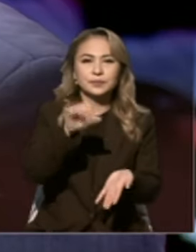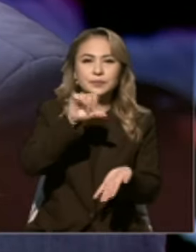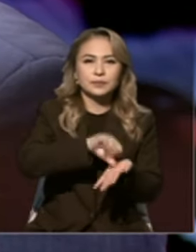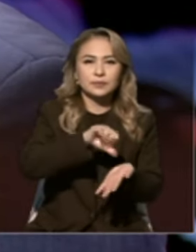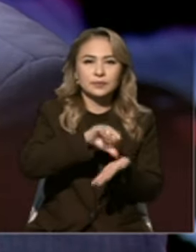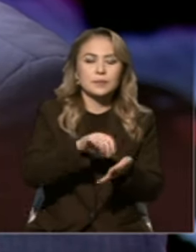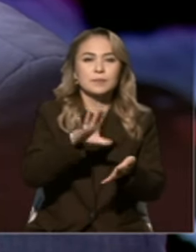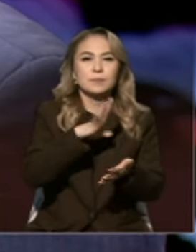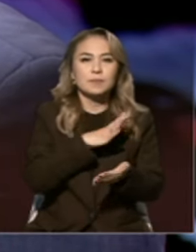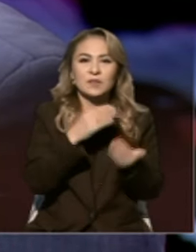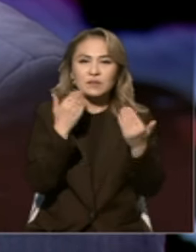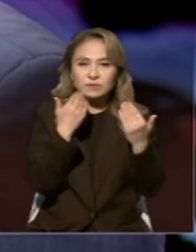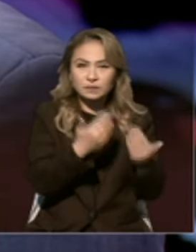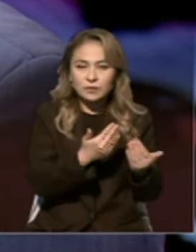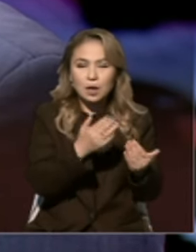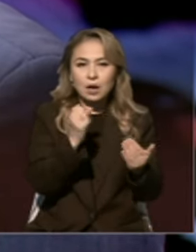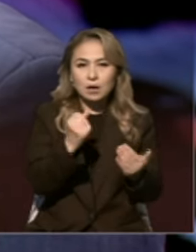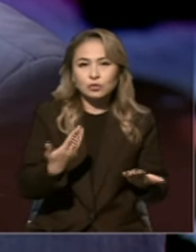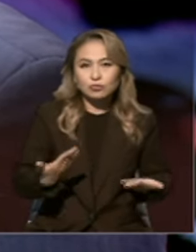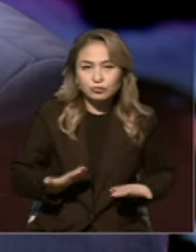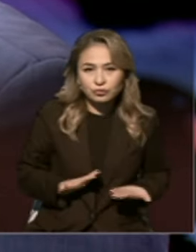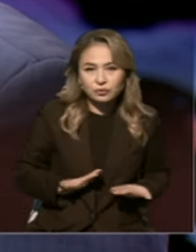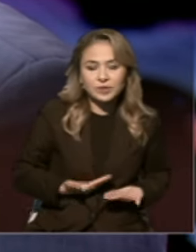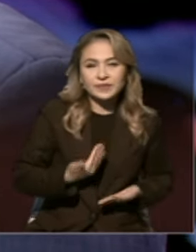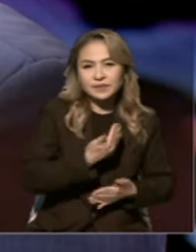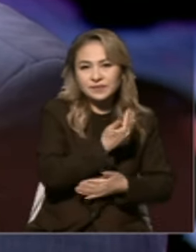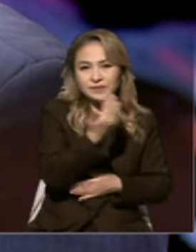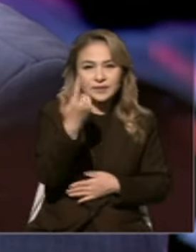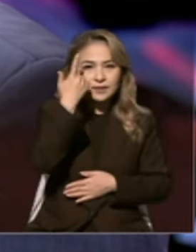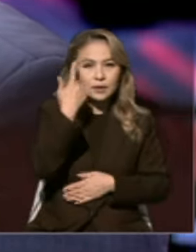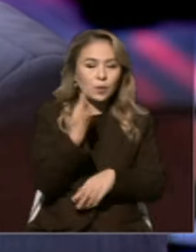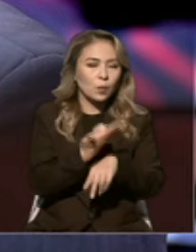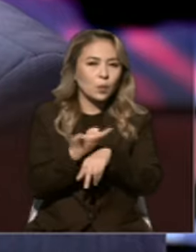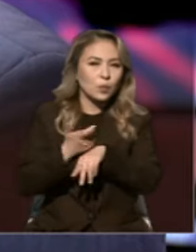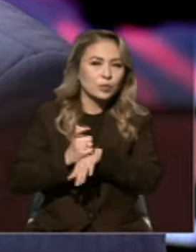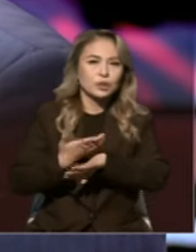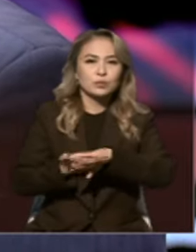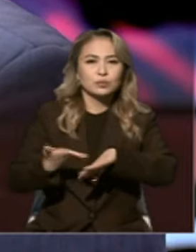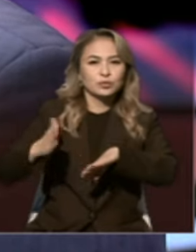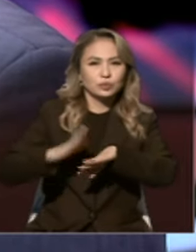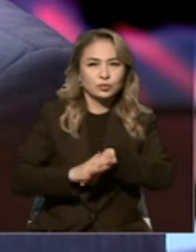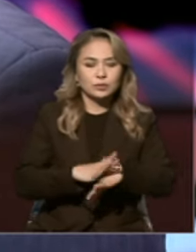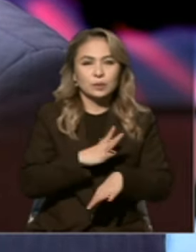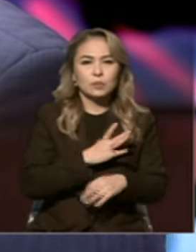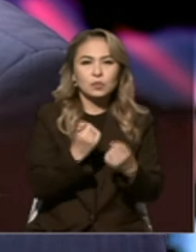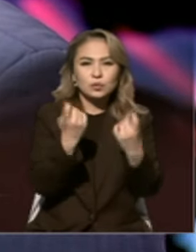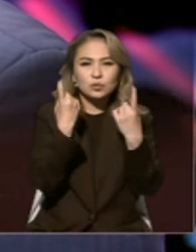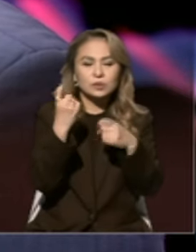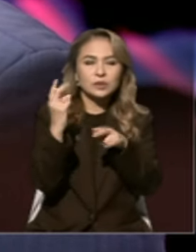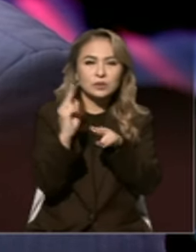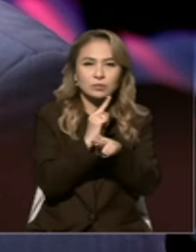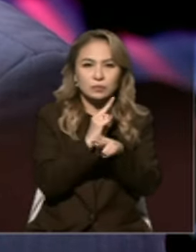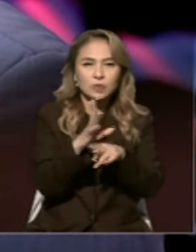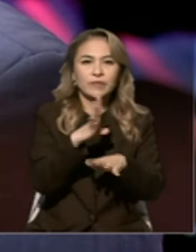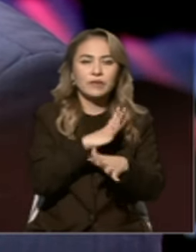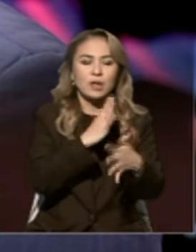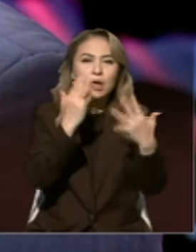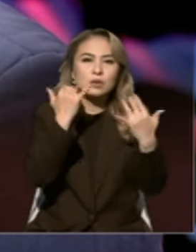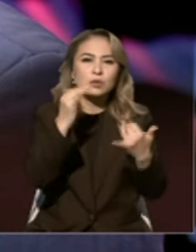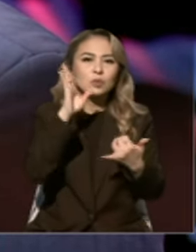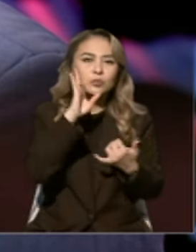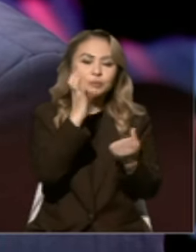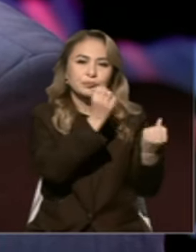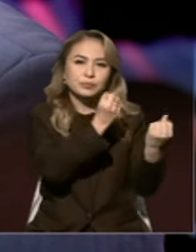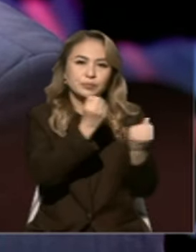шаруашылығының меншігінде. Бірақ жағдайлары өзіңіз білетіндей өте төмен, күрделі жөндеуден. Енді олардың қазір су ұстап